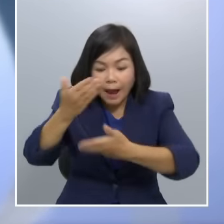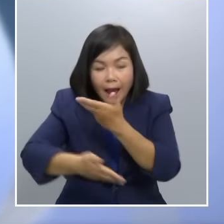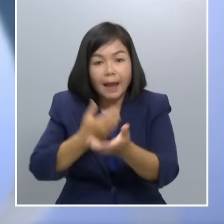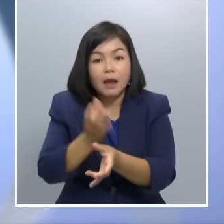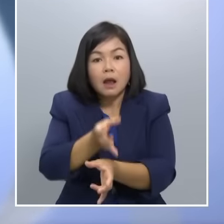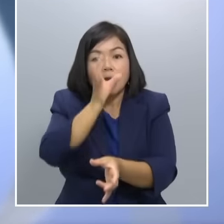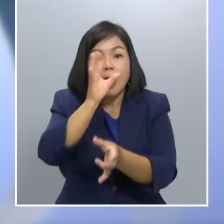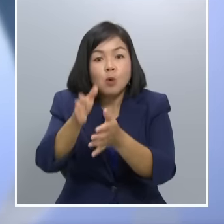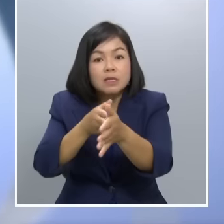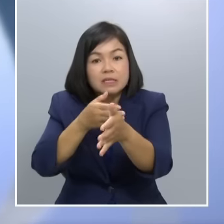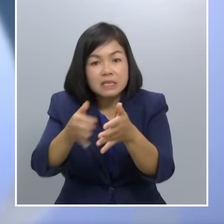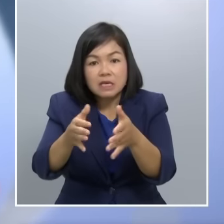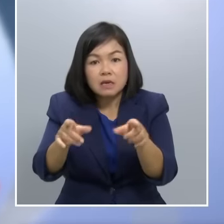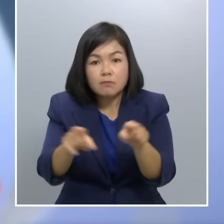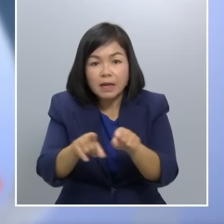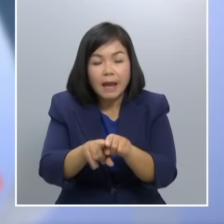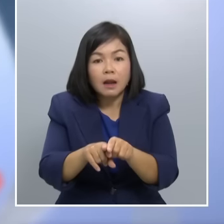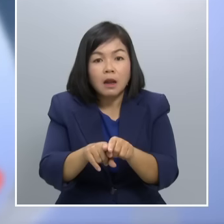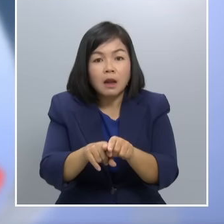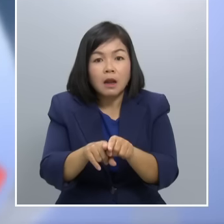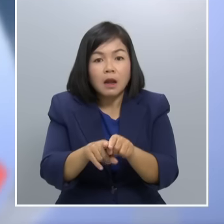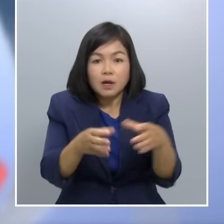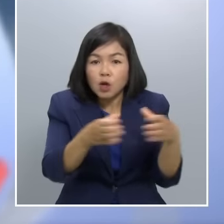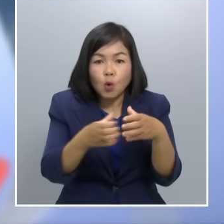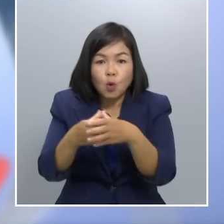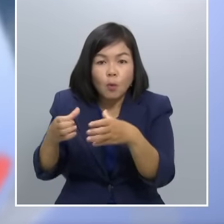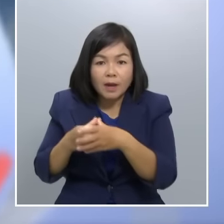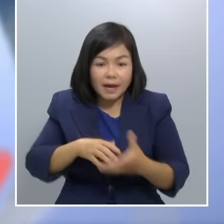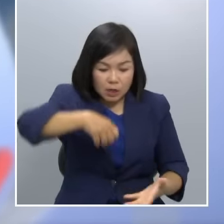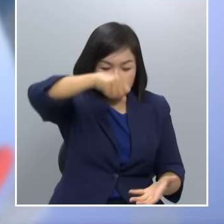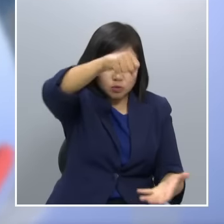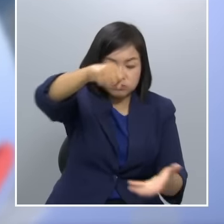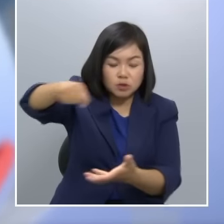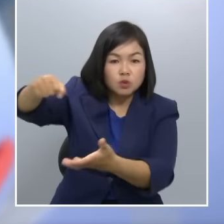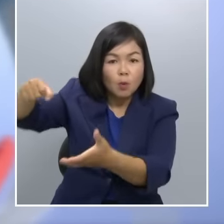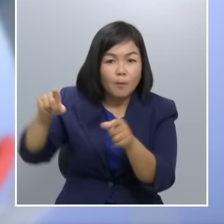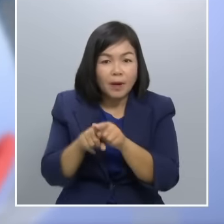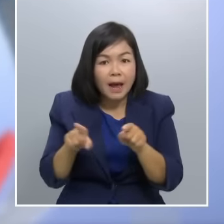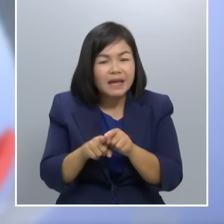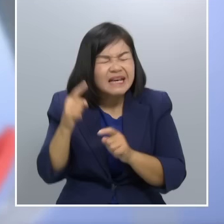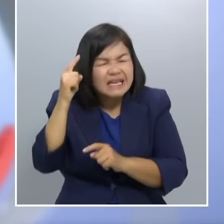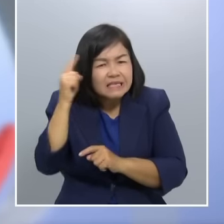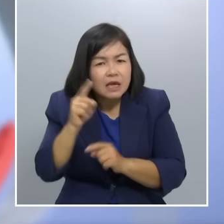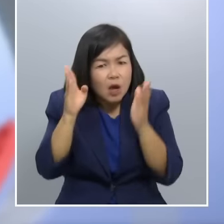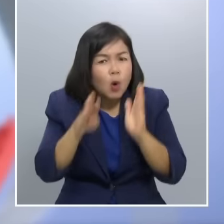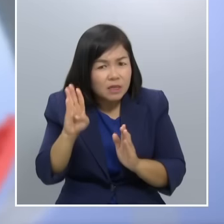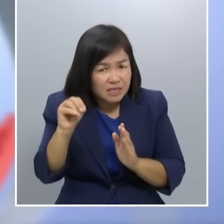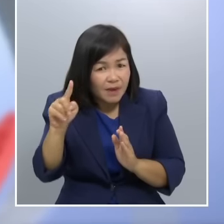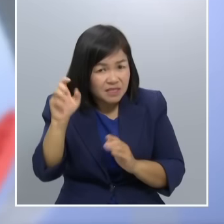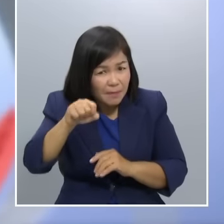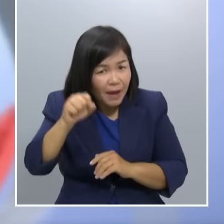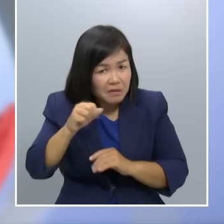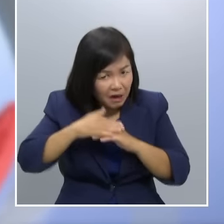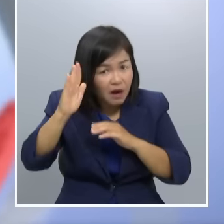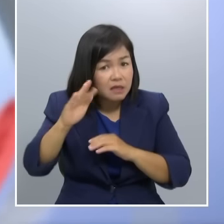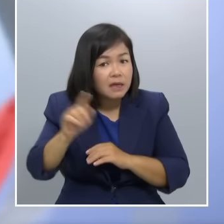ขายเนี่ยในล็อตเดียวกันเนี่ยในคลาสเตอร์เดียวกันเนี่ยรอตเดียวกันแล้วคุณผู้ชมคิดดีฮะจะมีแค่ 41คนที่กินเหรอ